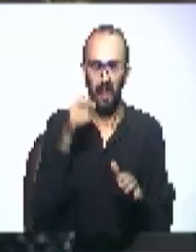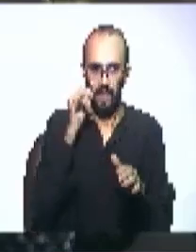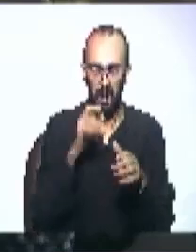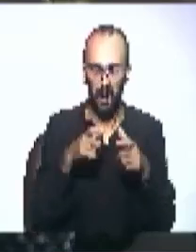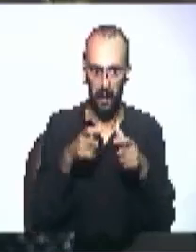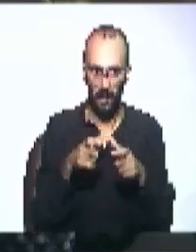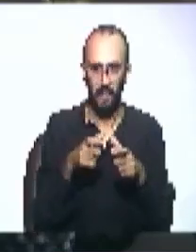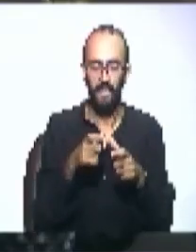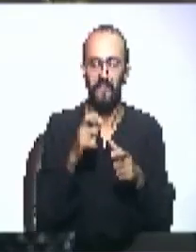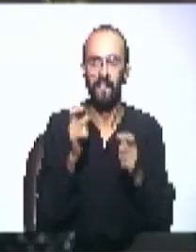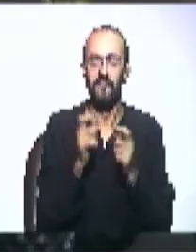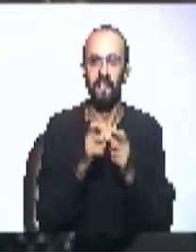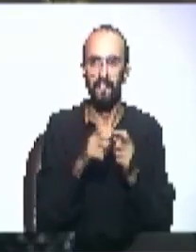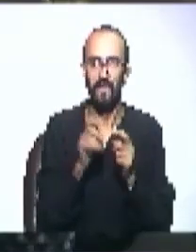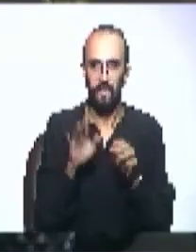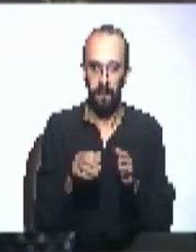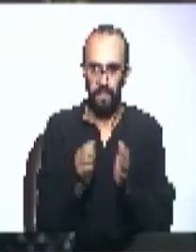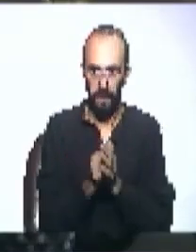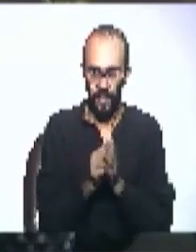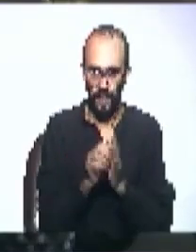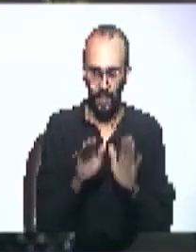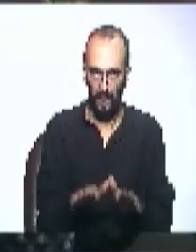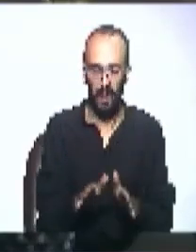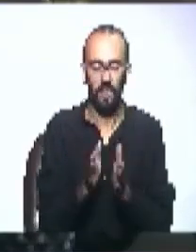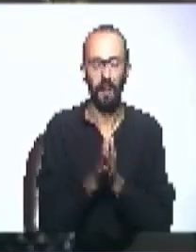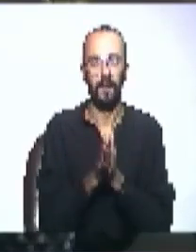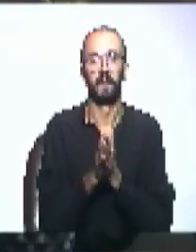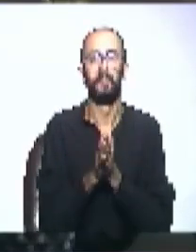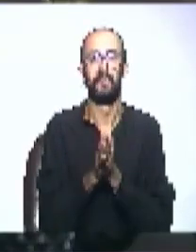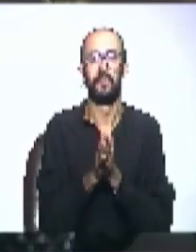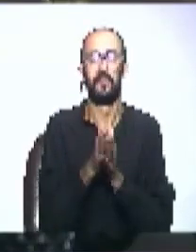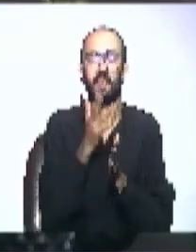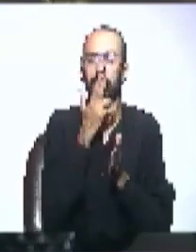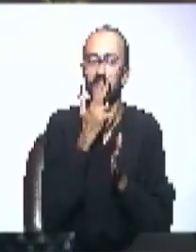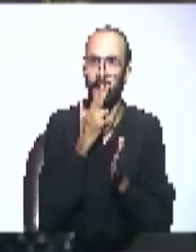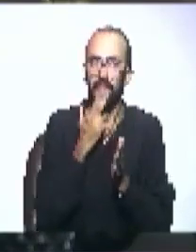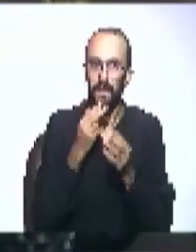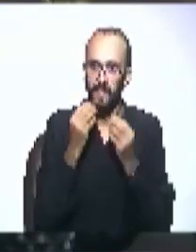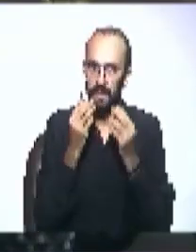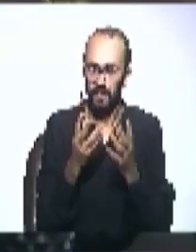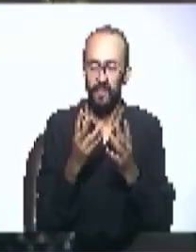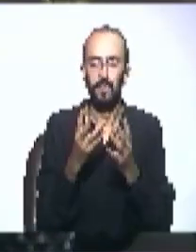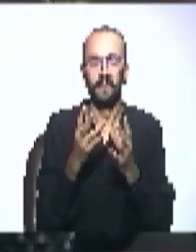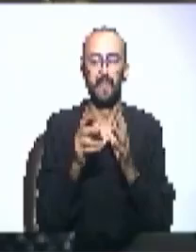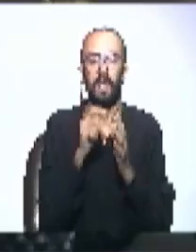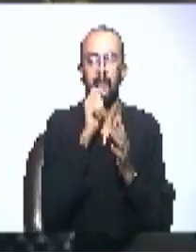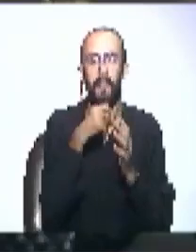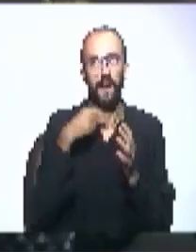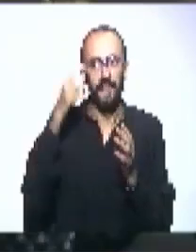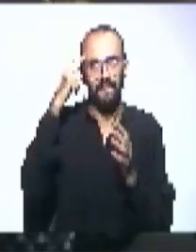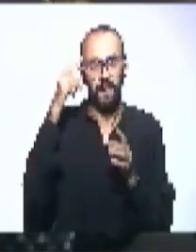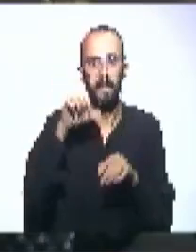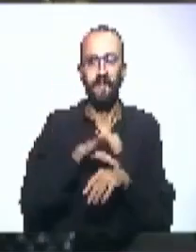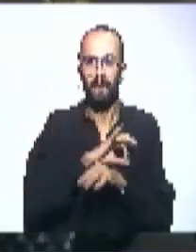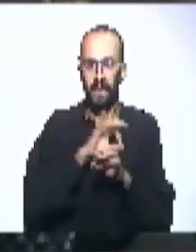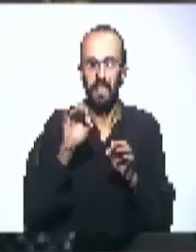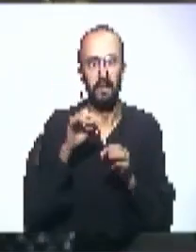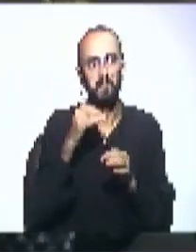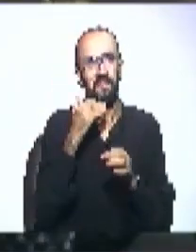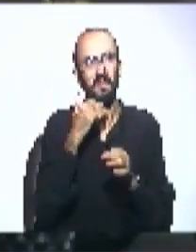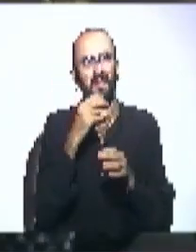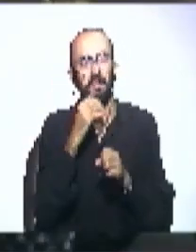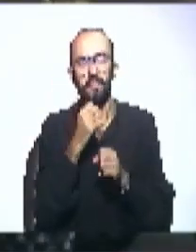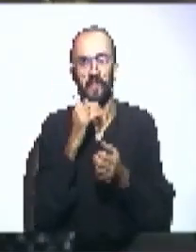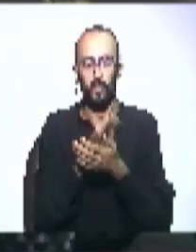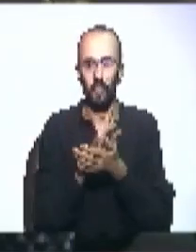برجر الفراخ في البيت نعمل حاجة نظيفة اللحمة مضمونة مفيش أي مواد حافظة